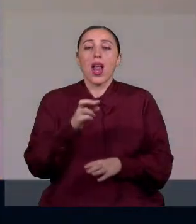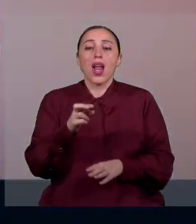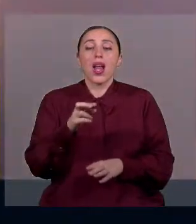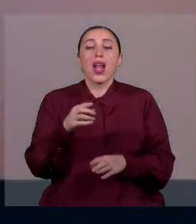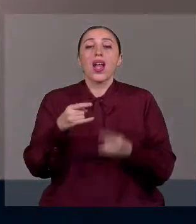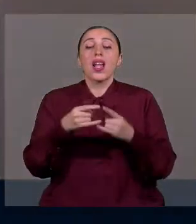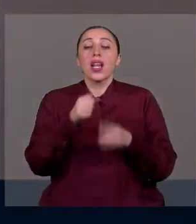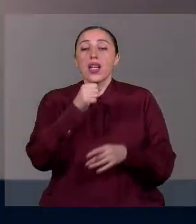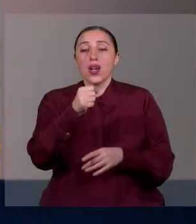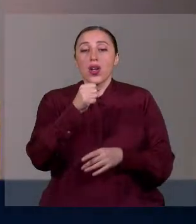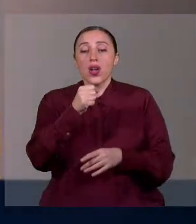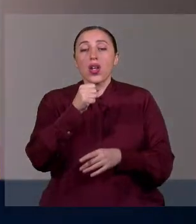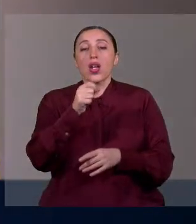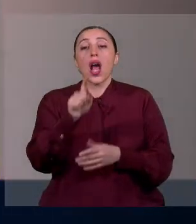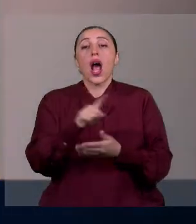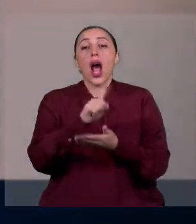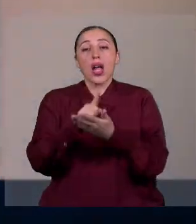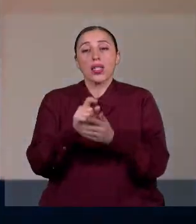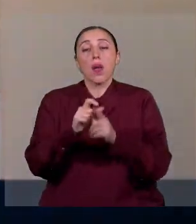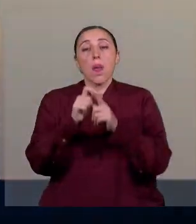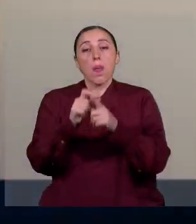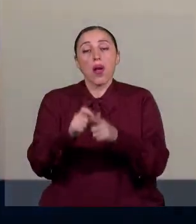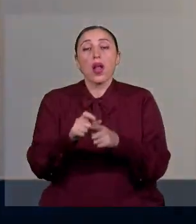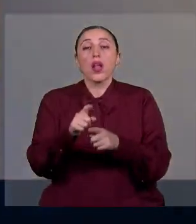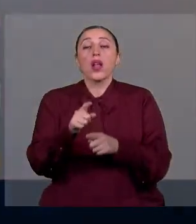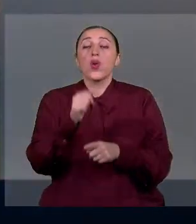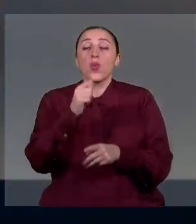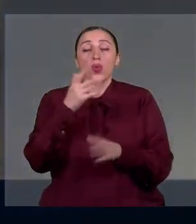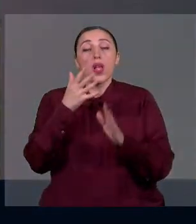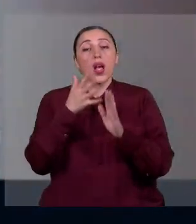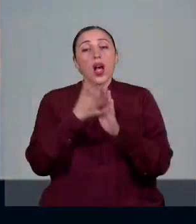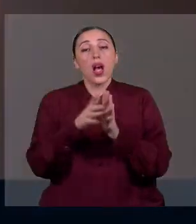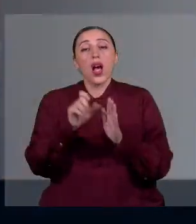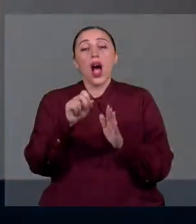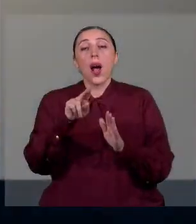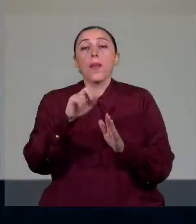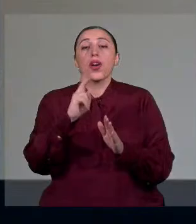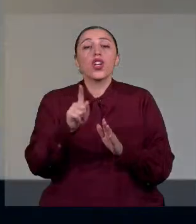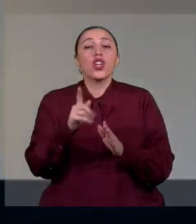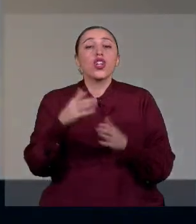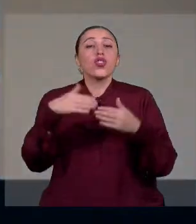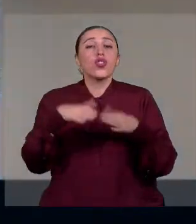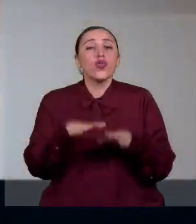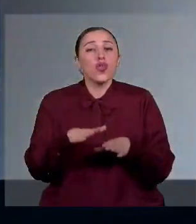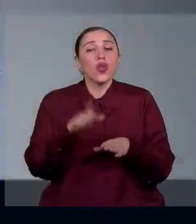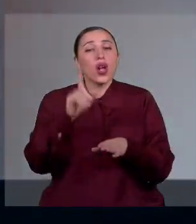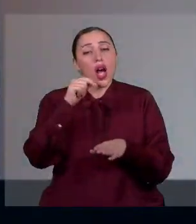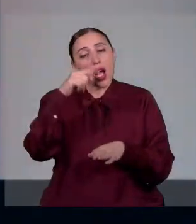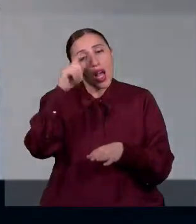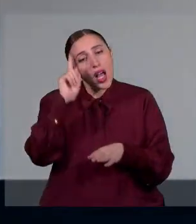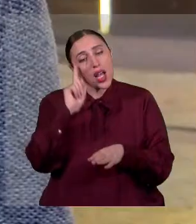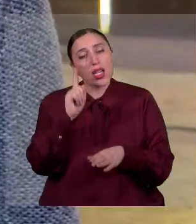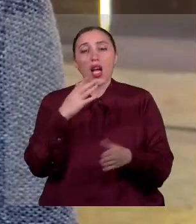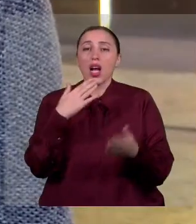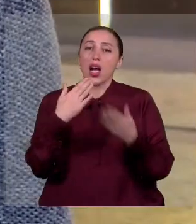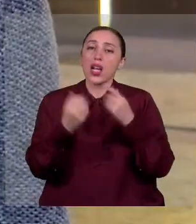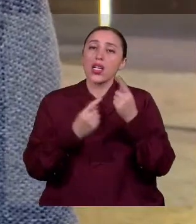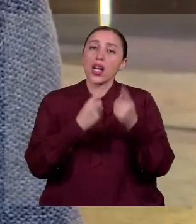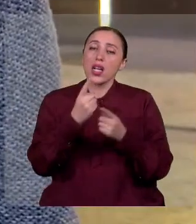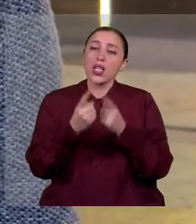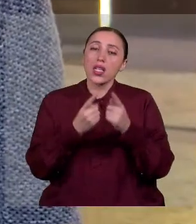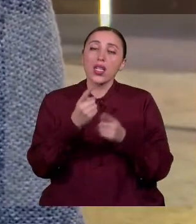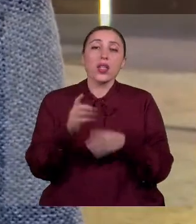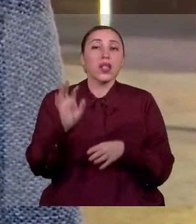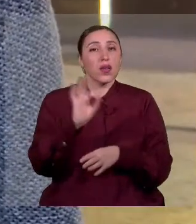լրագրողու հարցին պատասխանելով վերջինս փորձում էր հասկանալ, թե ՀԱՊԿ-ը ինչ որոշում է կայացնելու հայ-ադրբեջանական հարաբերությունները